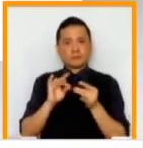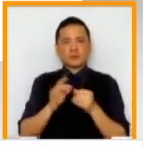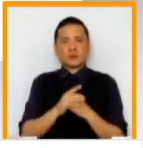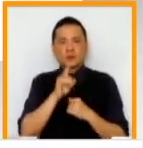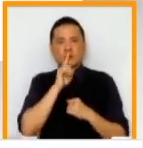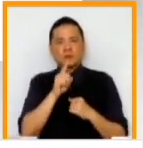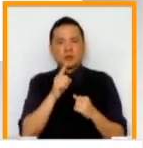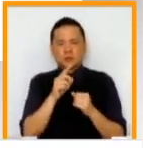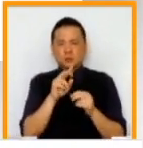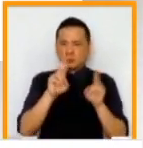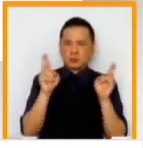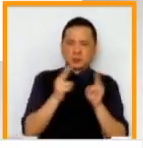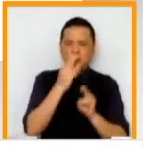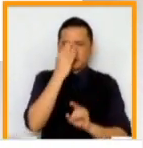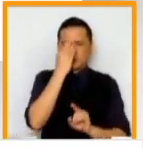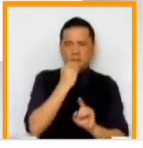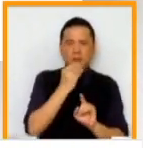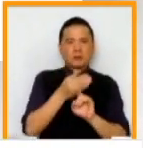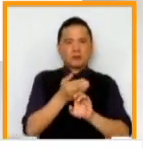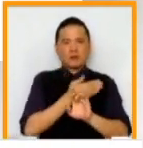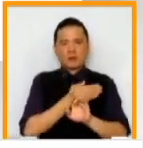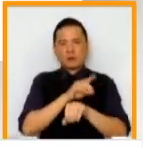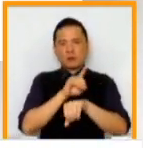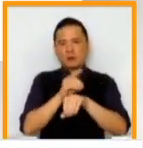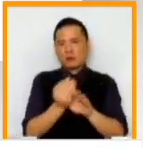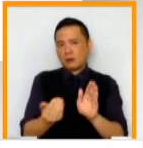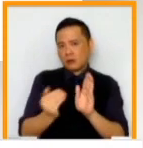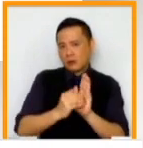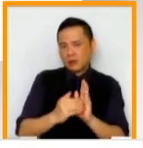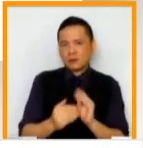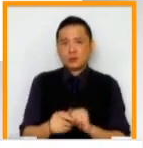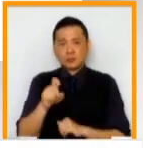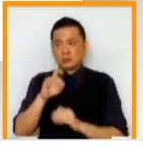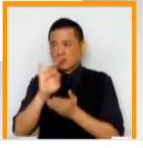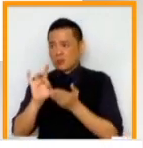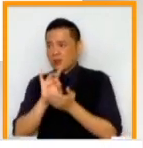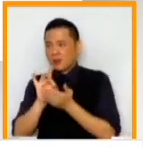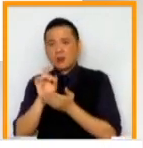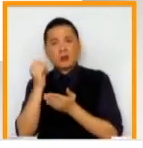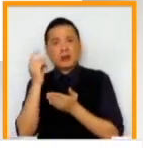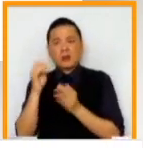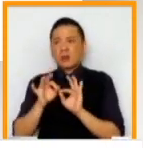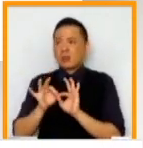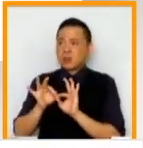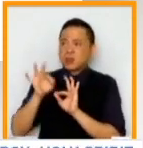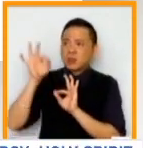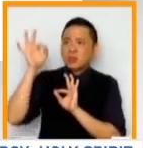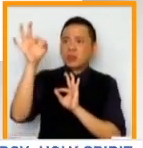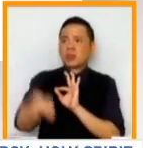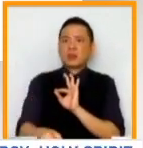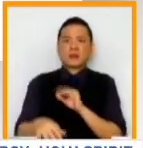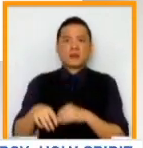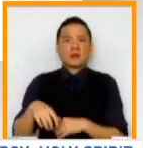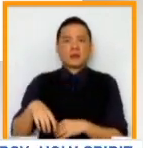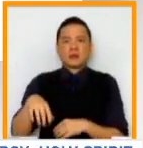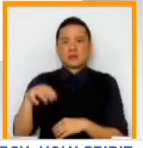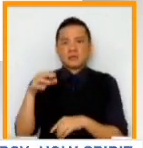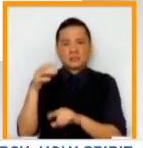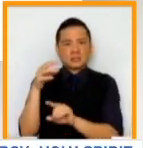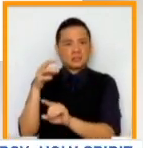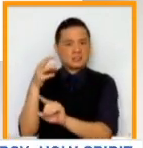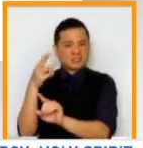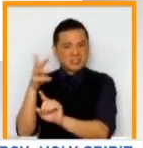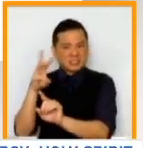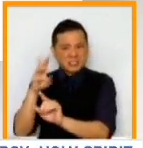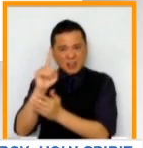niya bago muling mag-duty na dapat sana'y 8 oras lang, pero kung minsan ay umaabot pa ng hanggang 16 oras habang suot ang